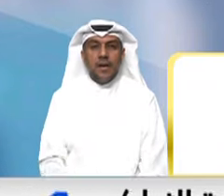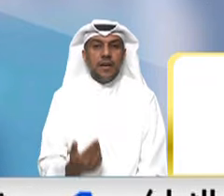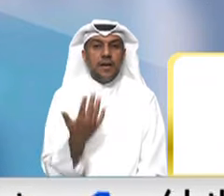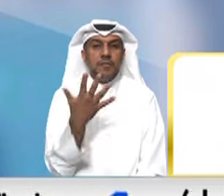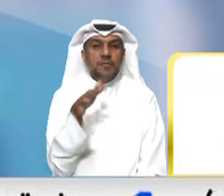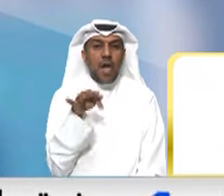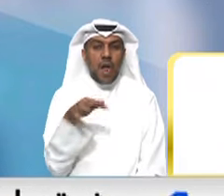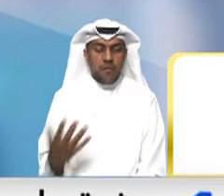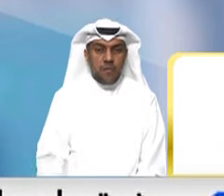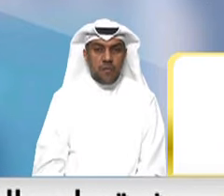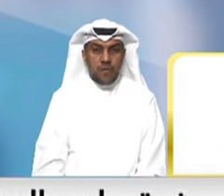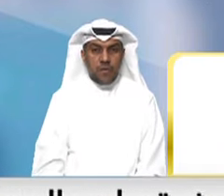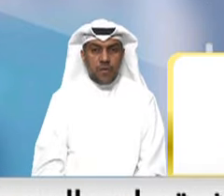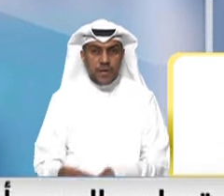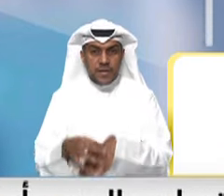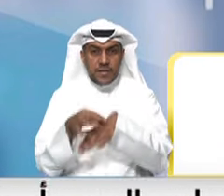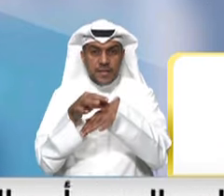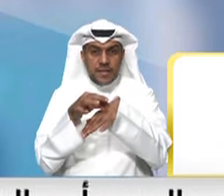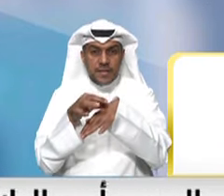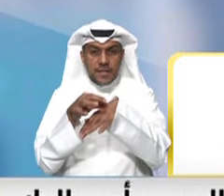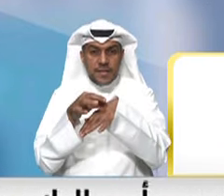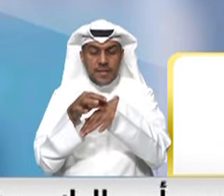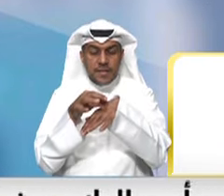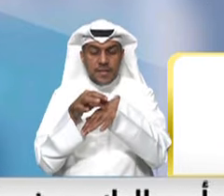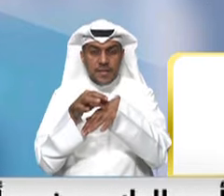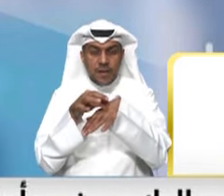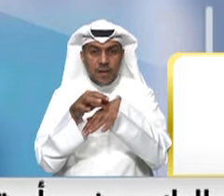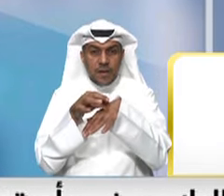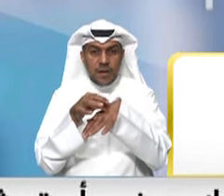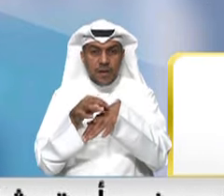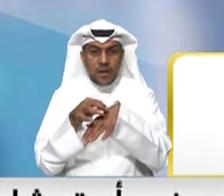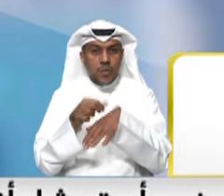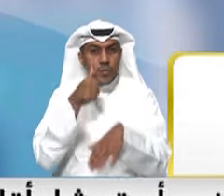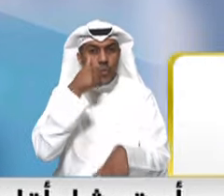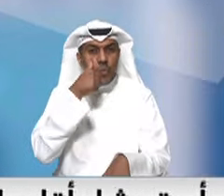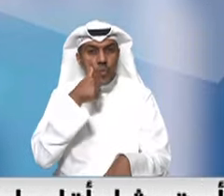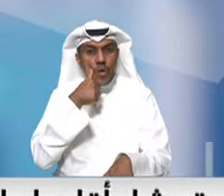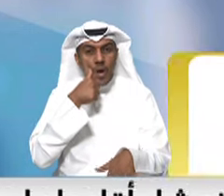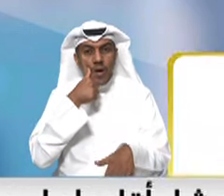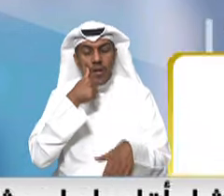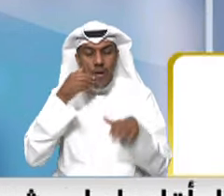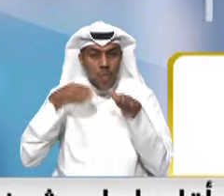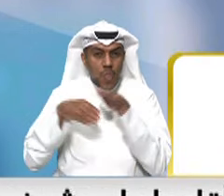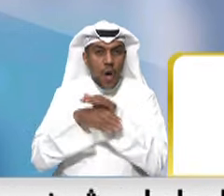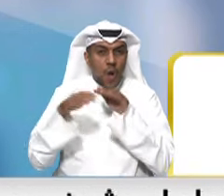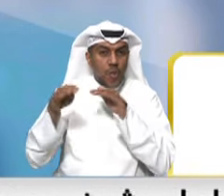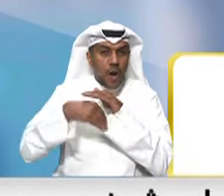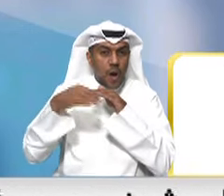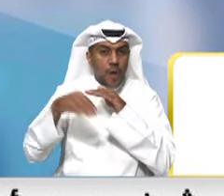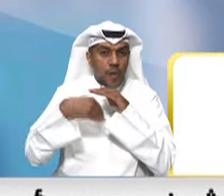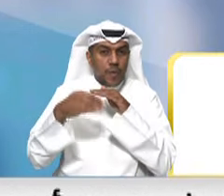سوداني. وأكد الجانب الكويتي دعم بلاده الكامل للأمن المائي